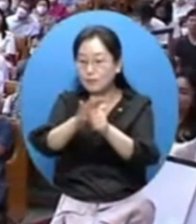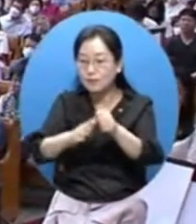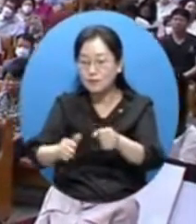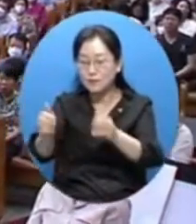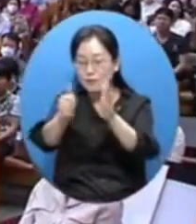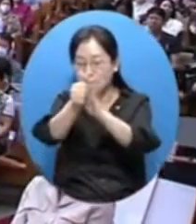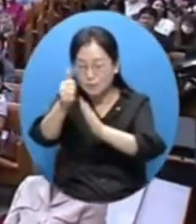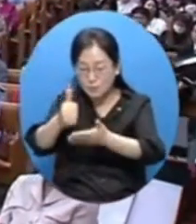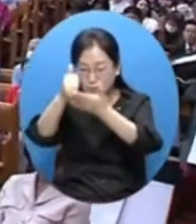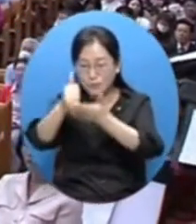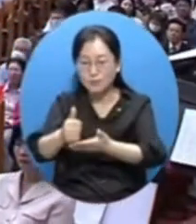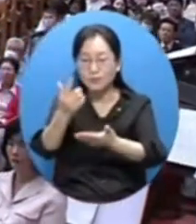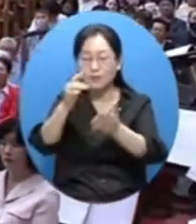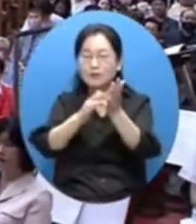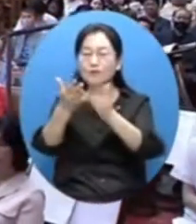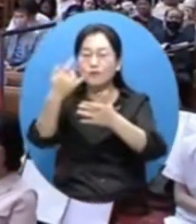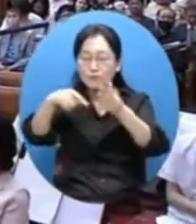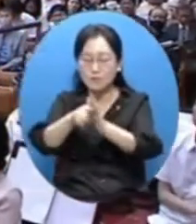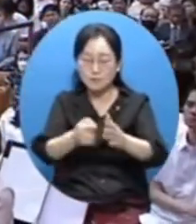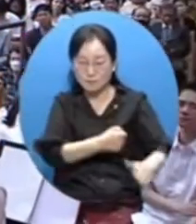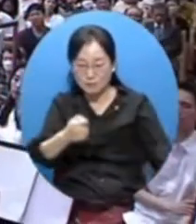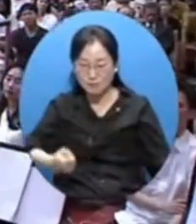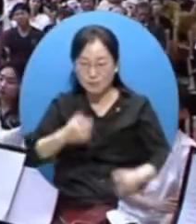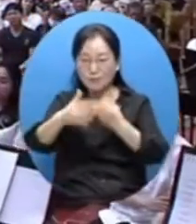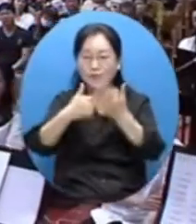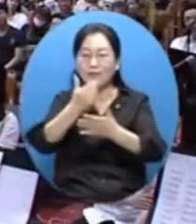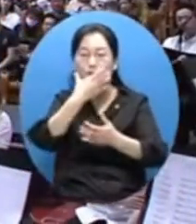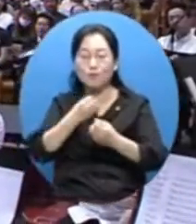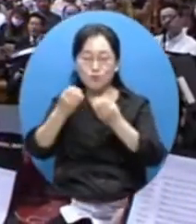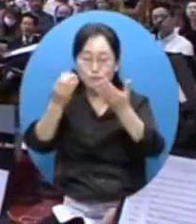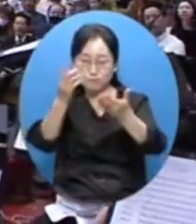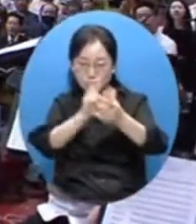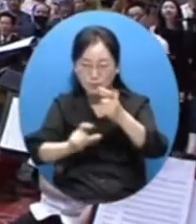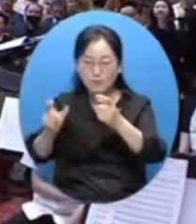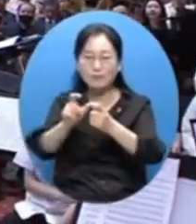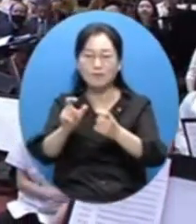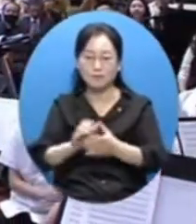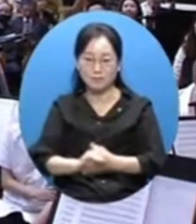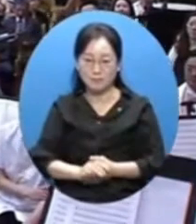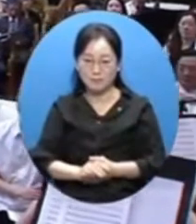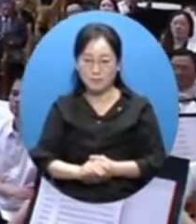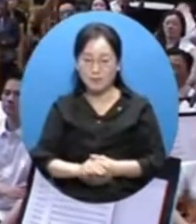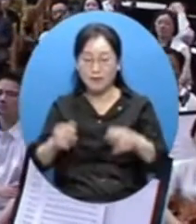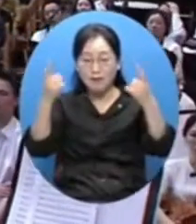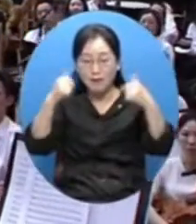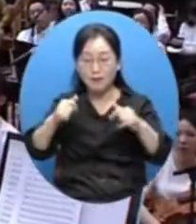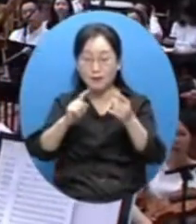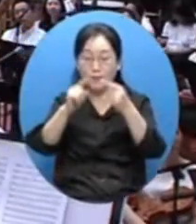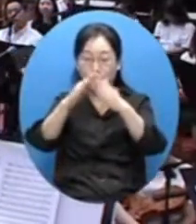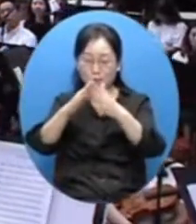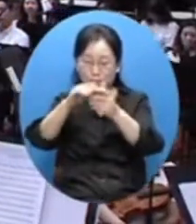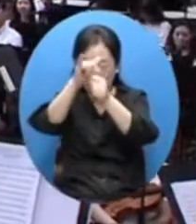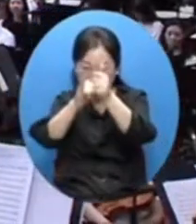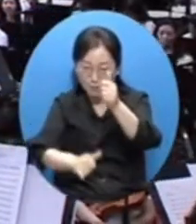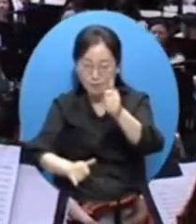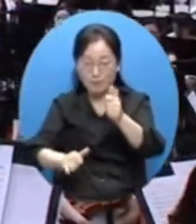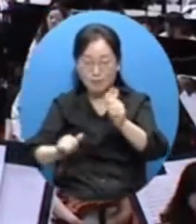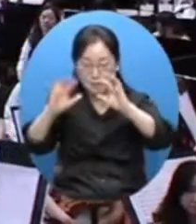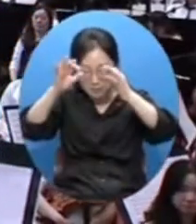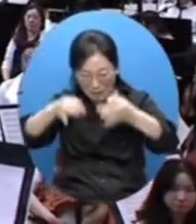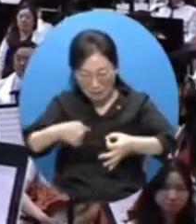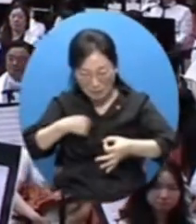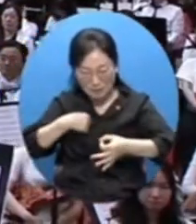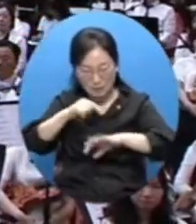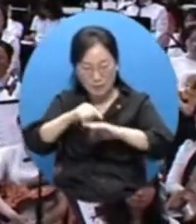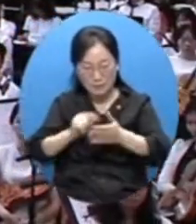섬기고 예수님을 위하여 헌신할 때 하나님께서 복의 복을 더하여 주시는 것입니다. 언제나 교회 섬길 때 내 마음에 기쁨이 있는가 있지 않은가 내